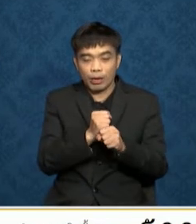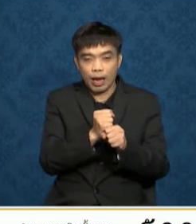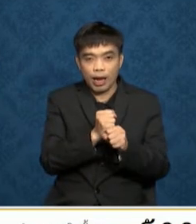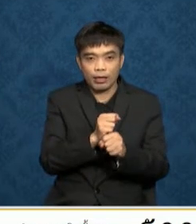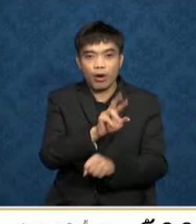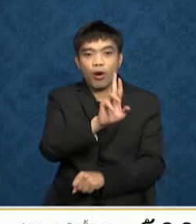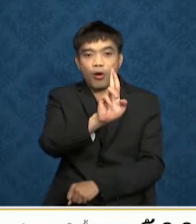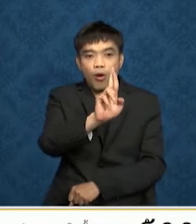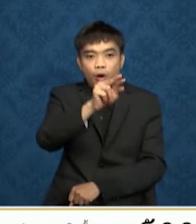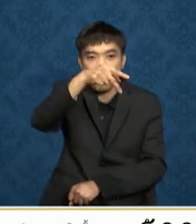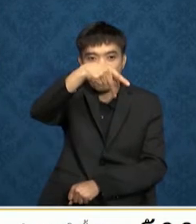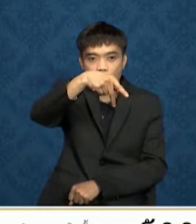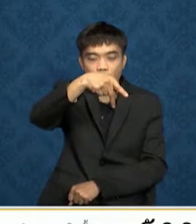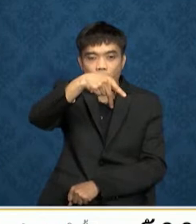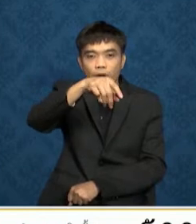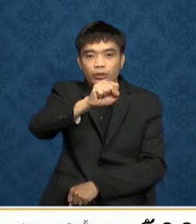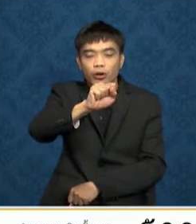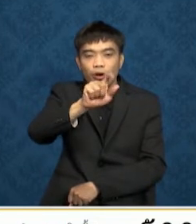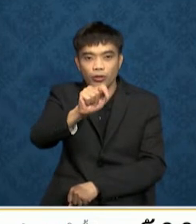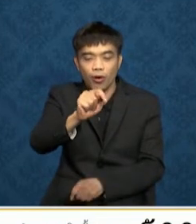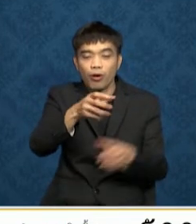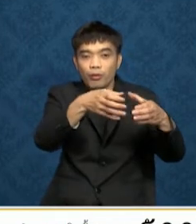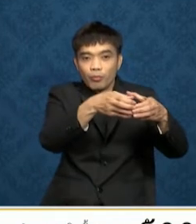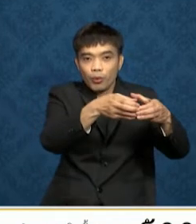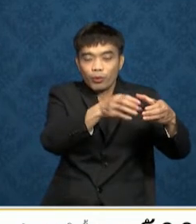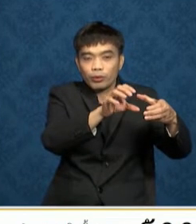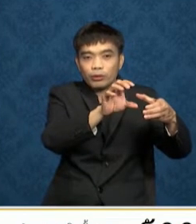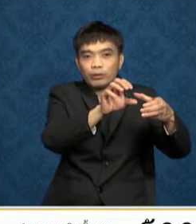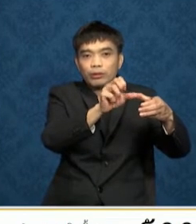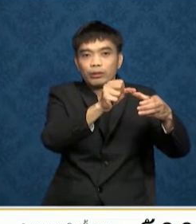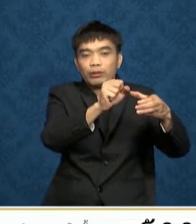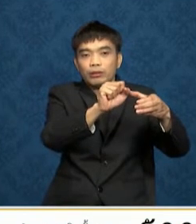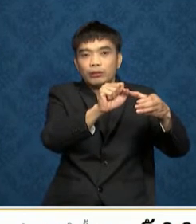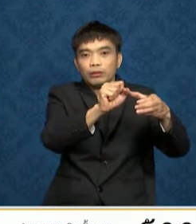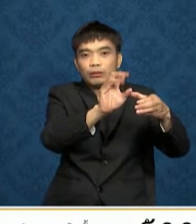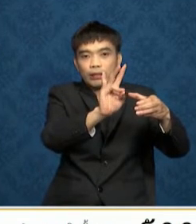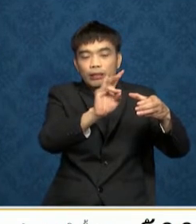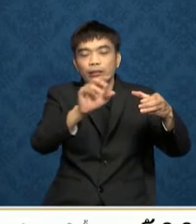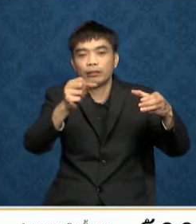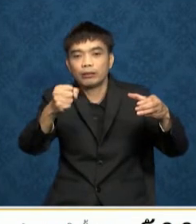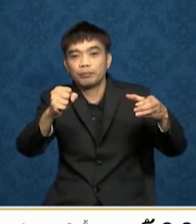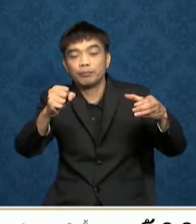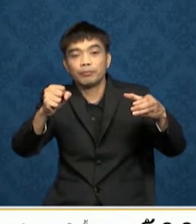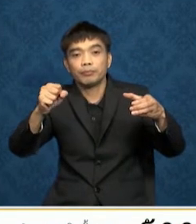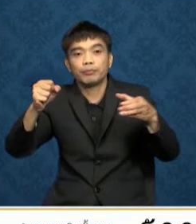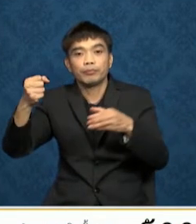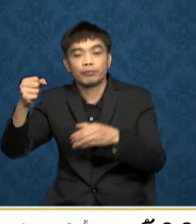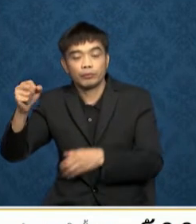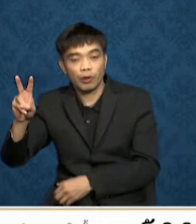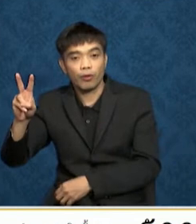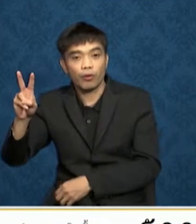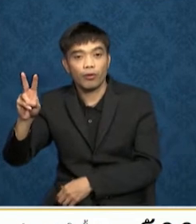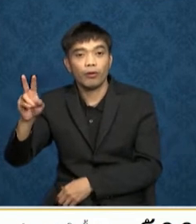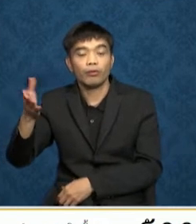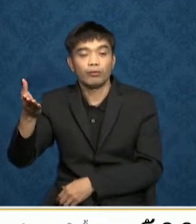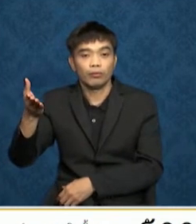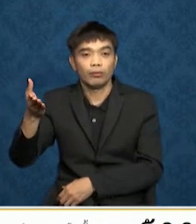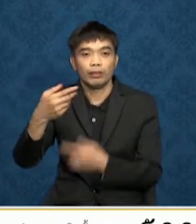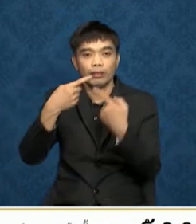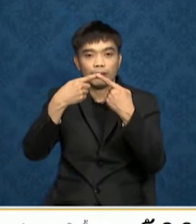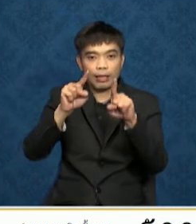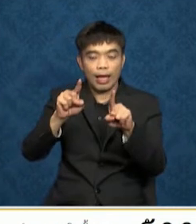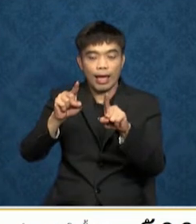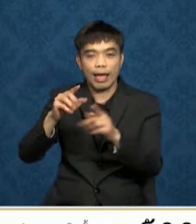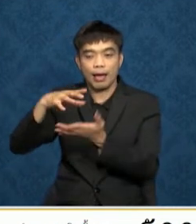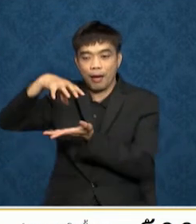บุคลากรมาไซส์ S 7คนไซส์M 12คนไซส์ L 14คนครับแต่สำนักงบ